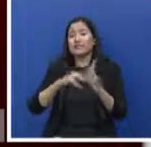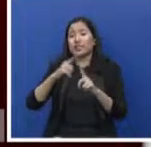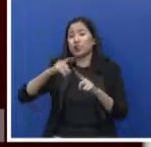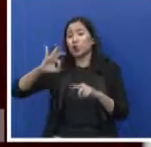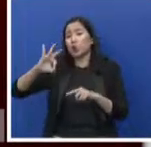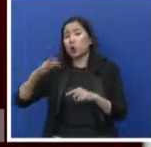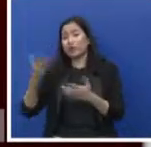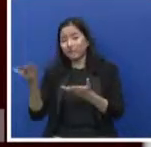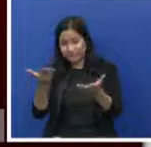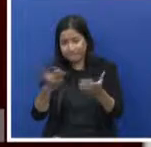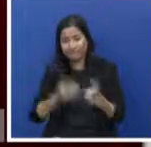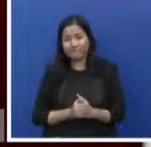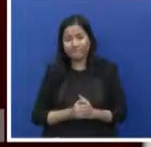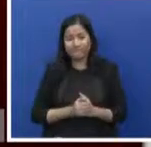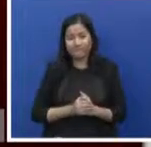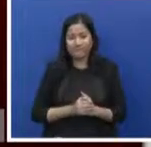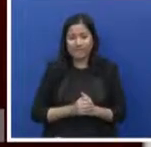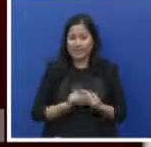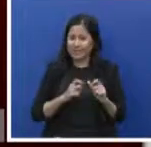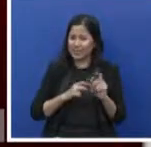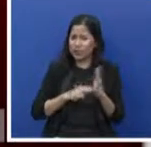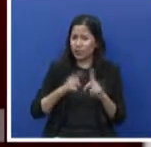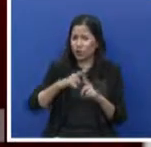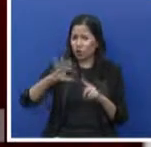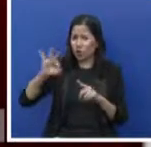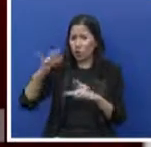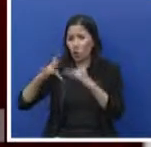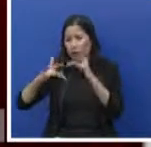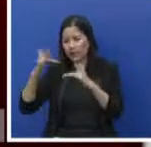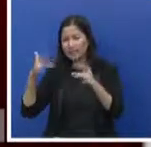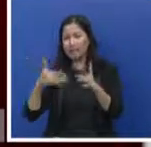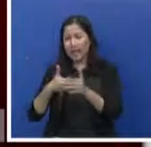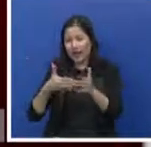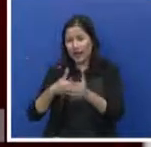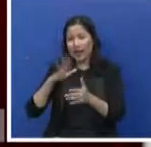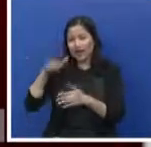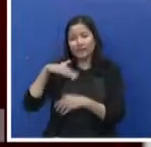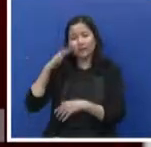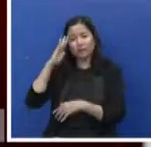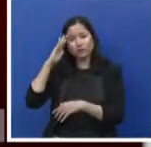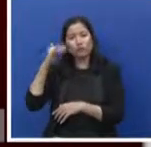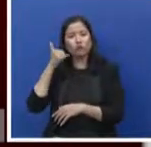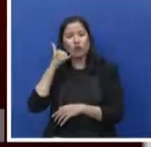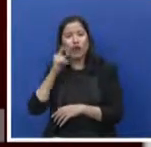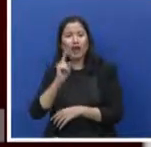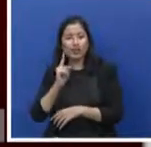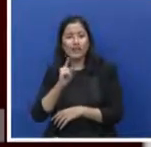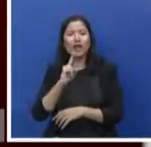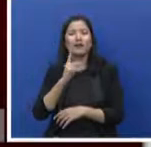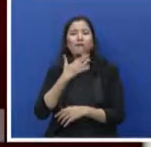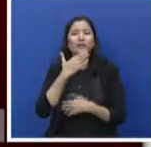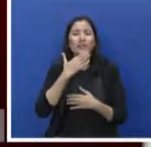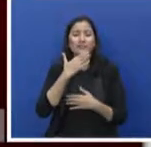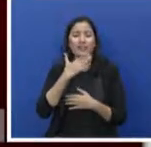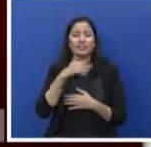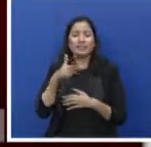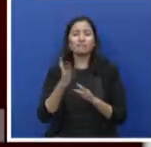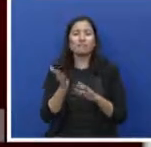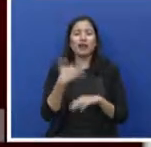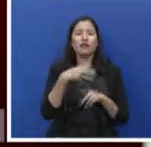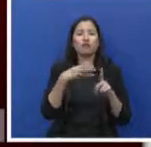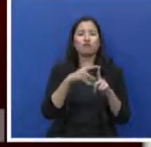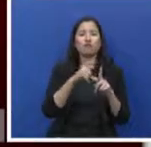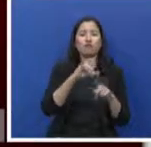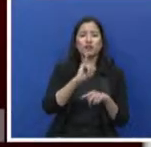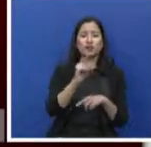Sinto. Oke, Mbak Sinto sepertinya masih ada kendala koneksi, nanti kita akan hubungi Mbak Sinto kembali. Terima kasih Bu Jonathan dan juga kita kembali ke Pak Budi